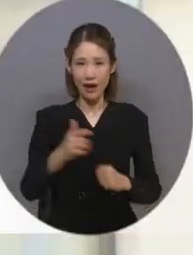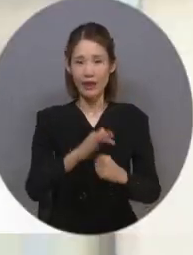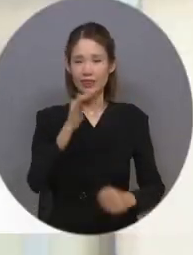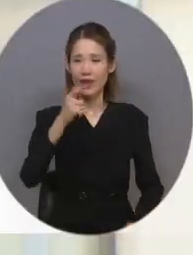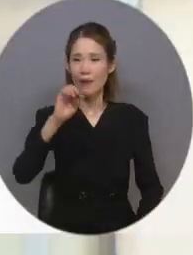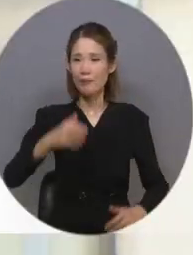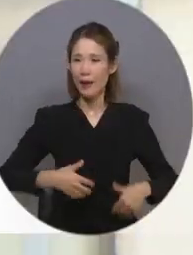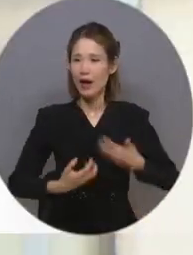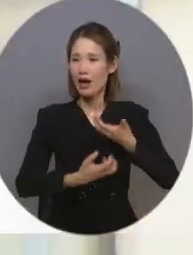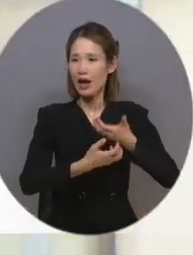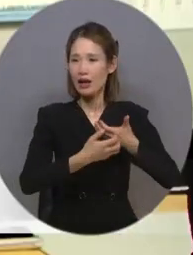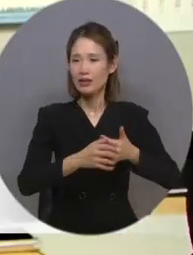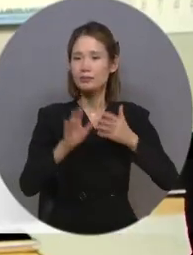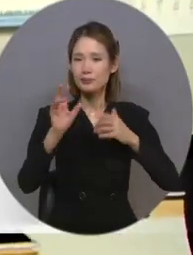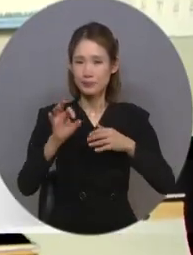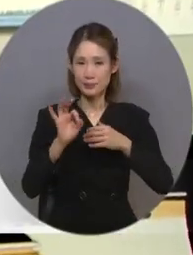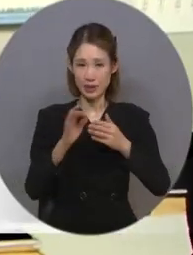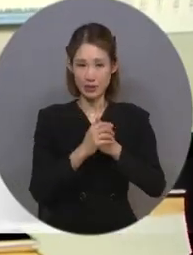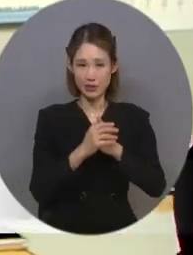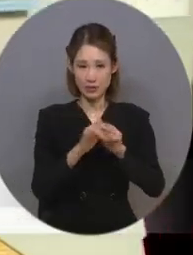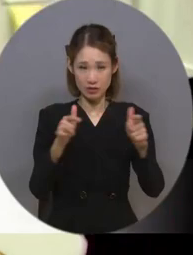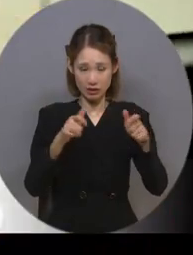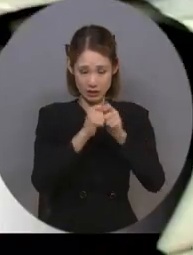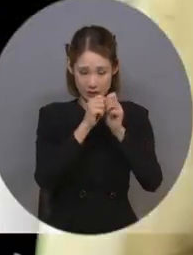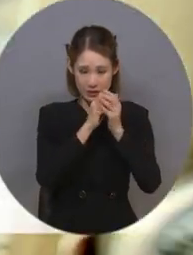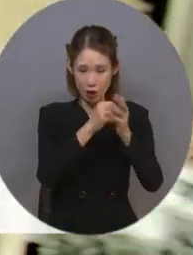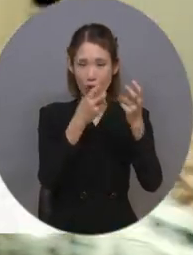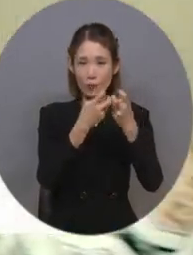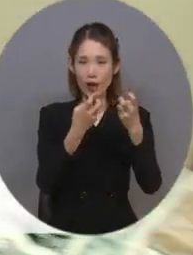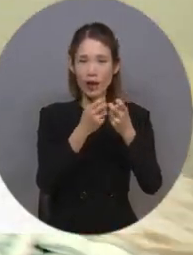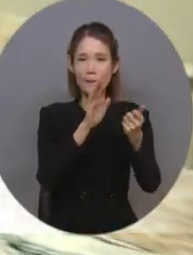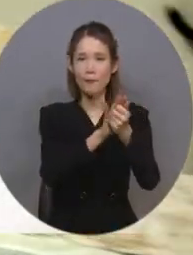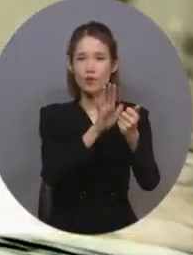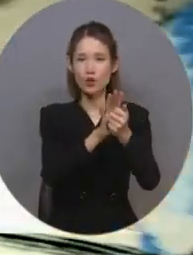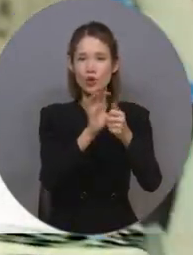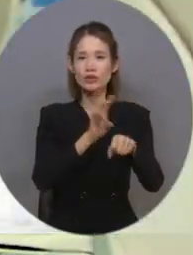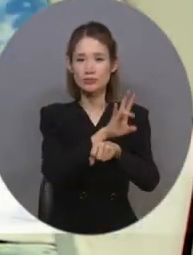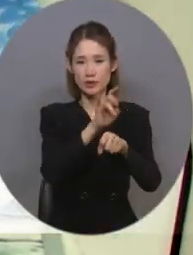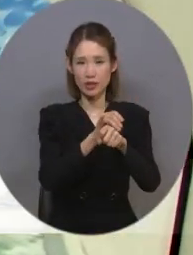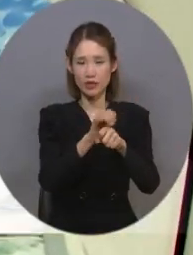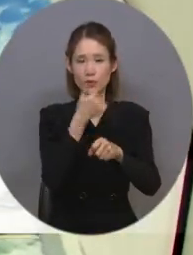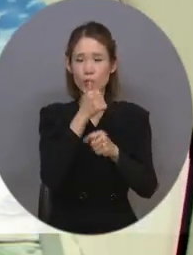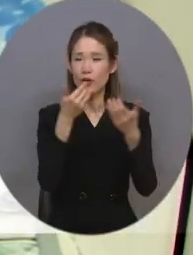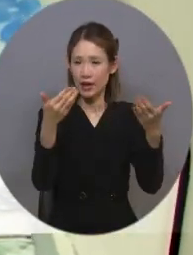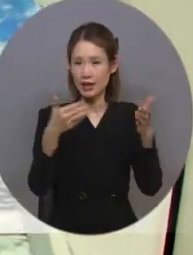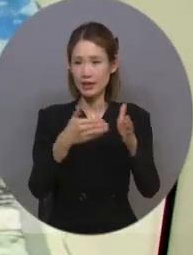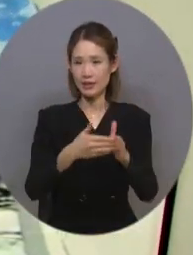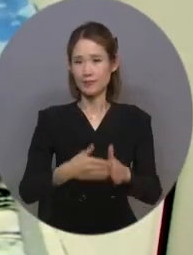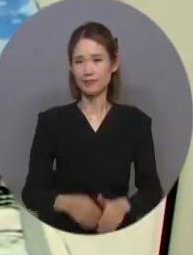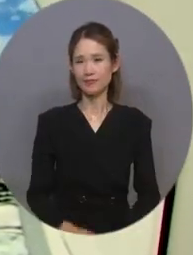난방비 지원에 대한 자세한 혜택과 신청 방법 등을 보조금 24에서 안내받을 수 있습니다